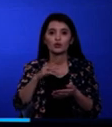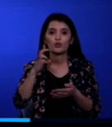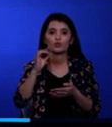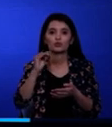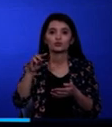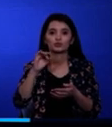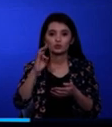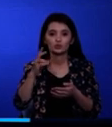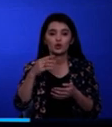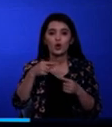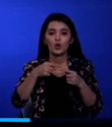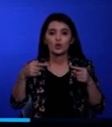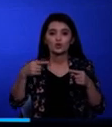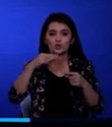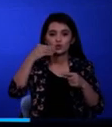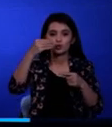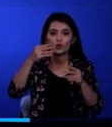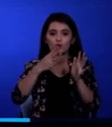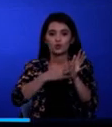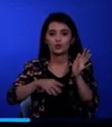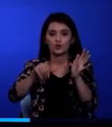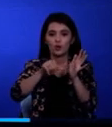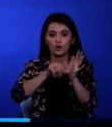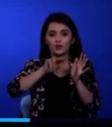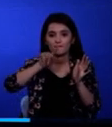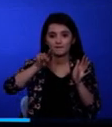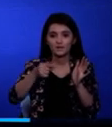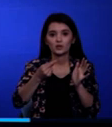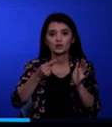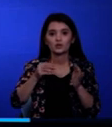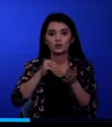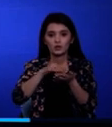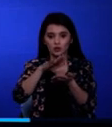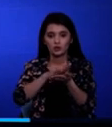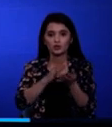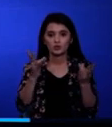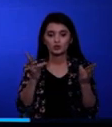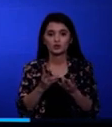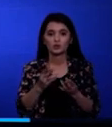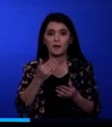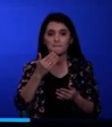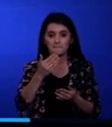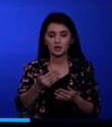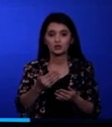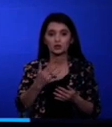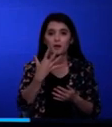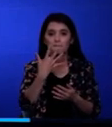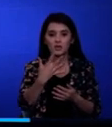esa suratidagi 96 virguldan so'ng yozib qo'yiladi. Biz buni